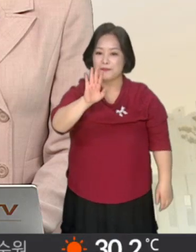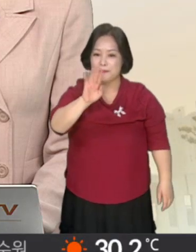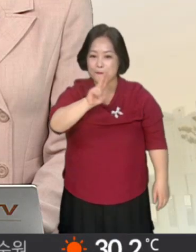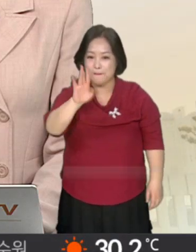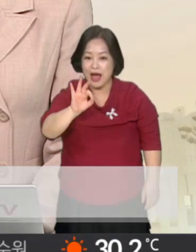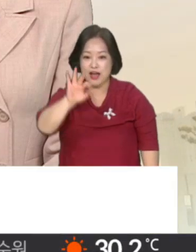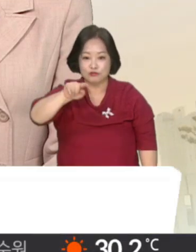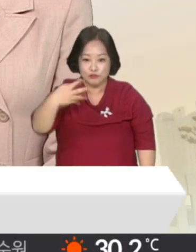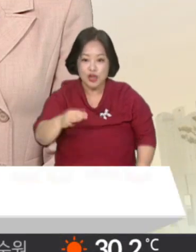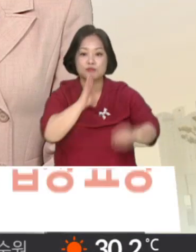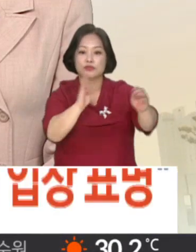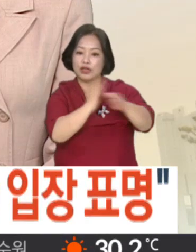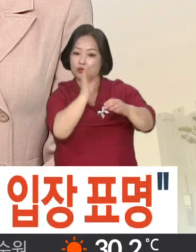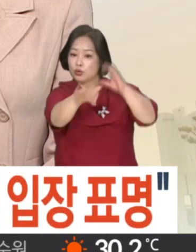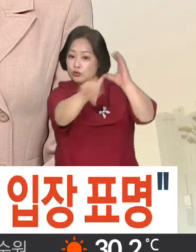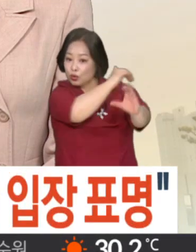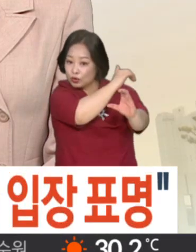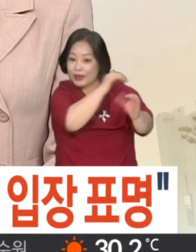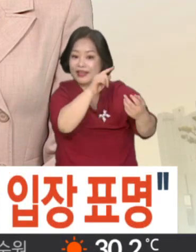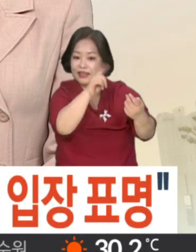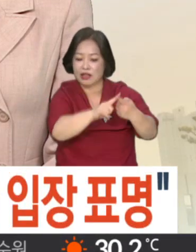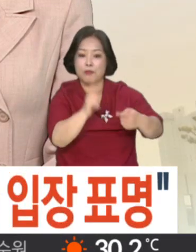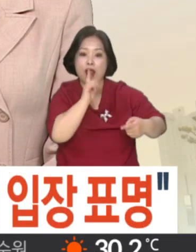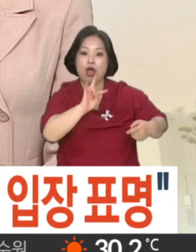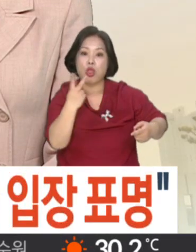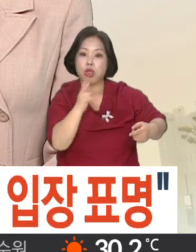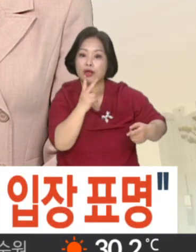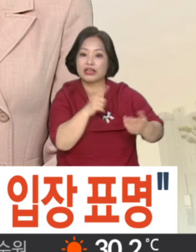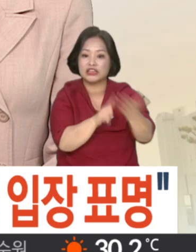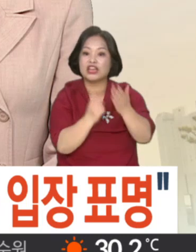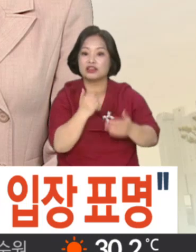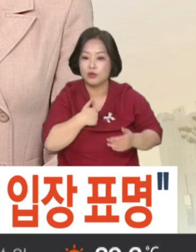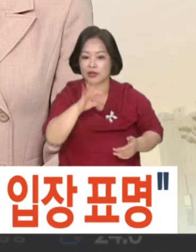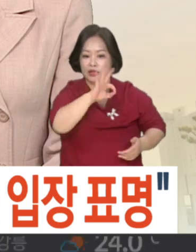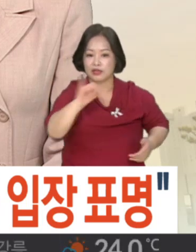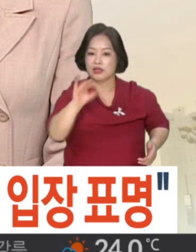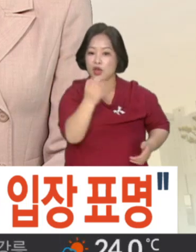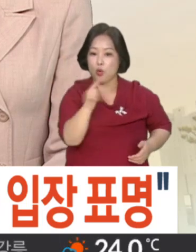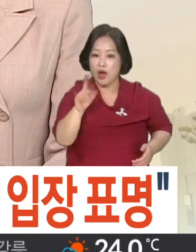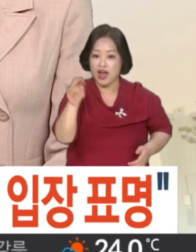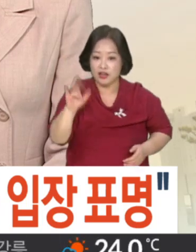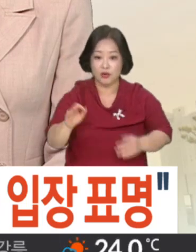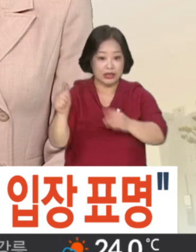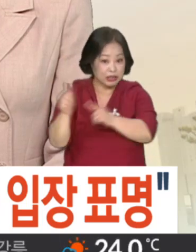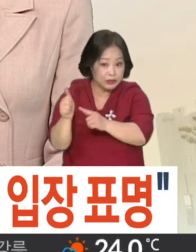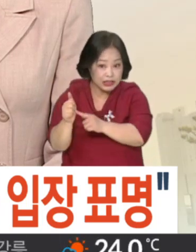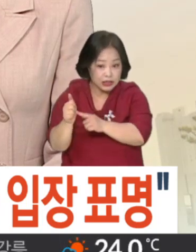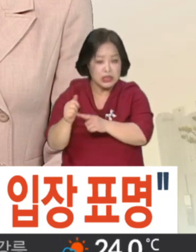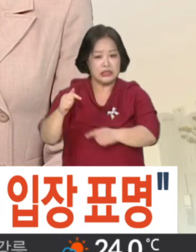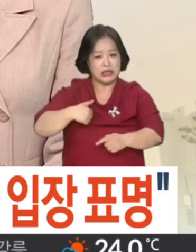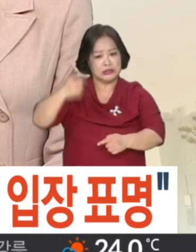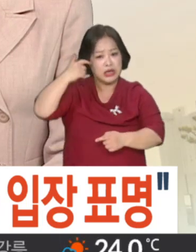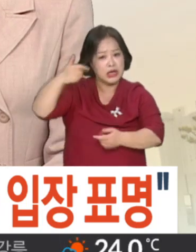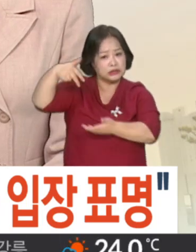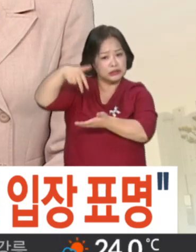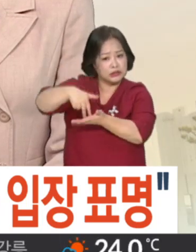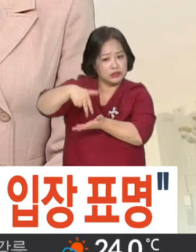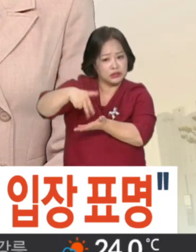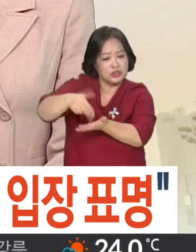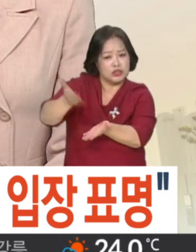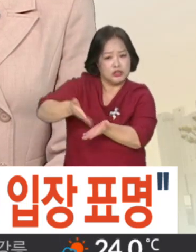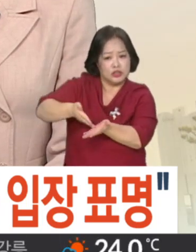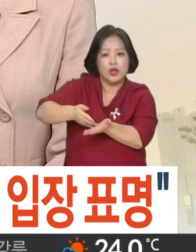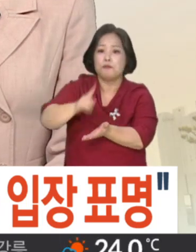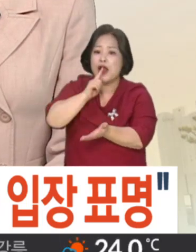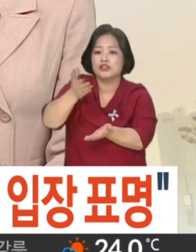쌍방울그룹의 대북송금 의혹과 관련해 진술을 번복한 이화영 전 경기도 평화부지사가 조만간 진술을 다시 번복할 것이란 주장이